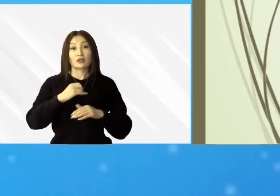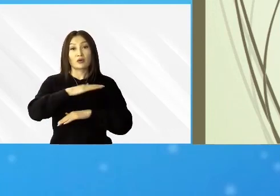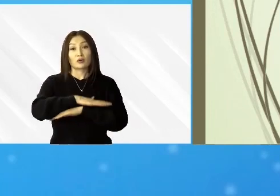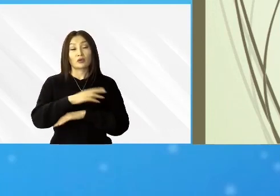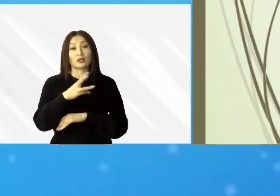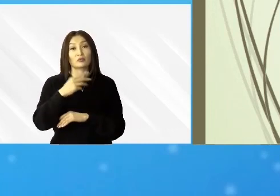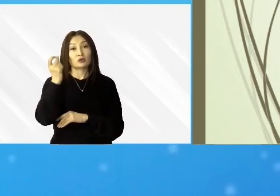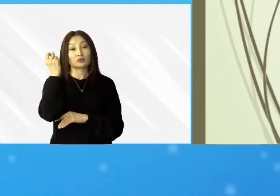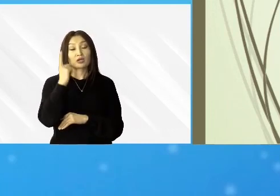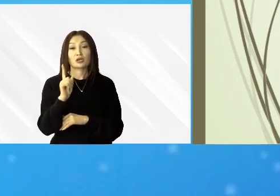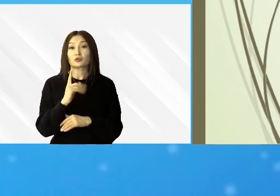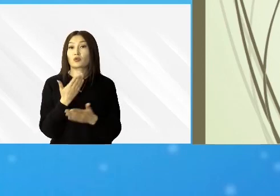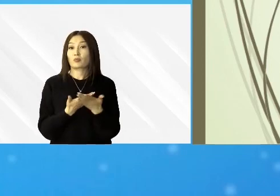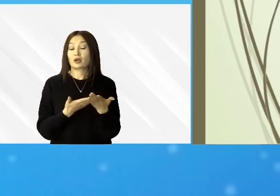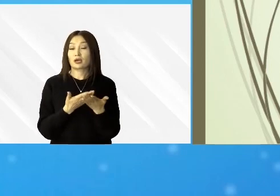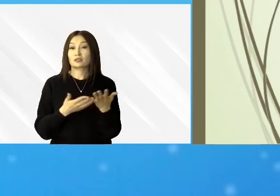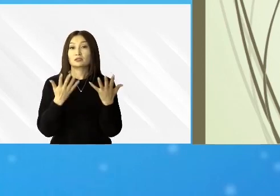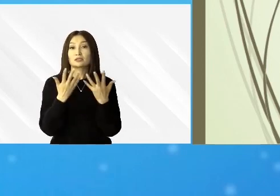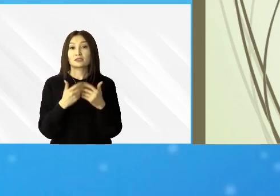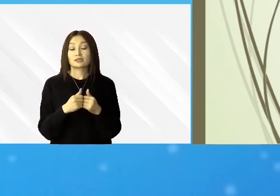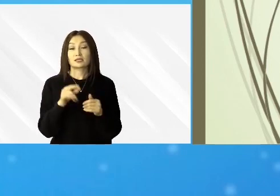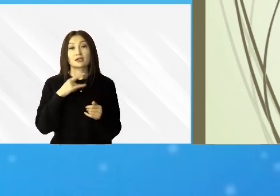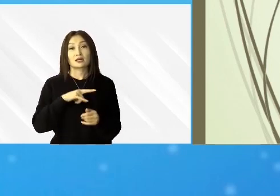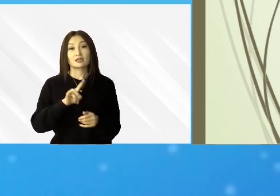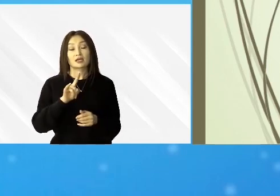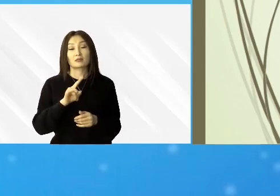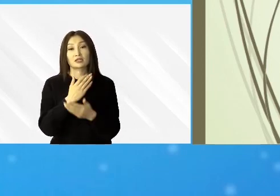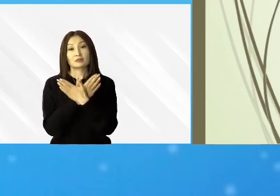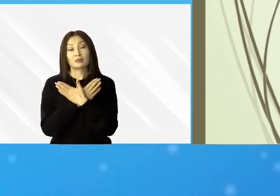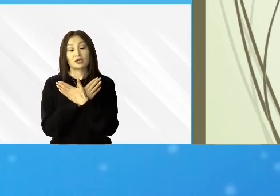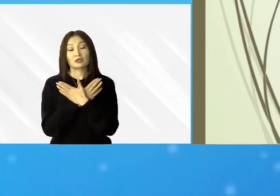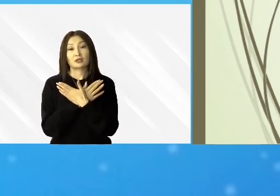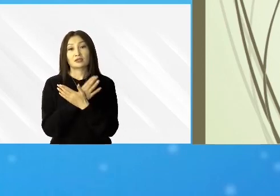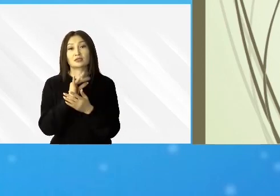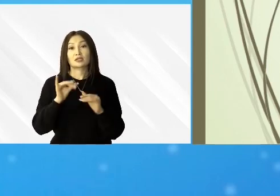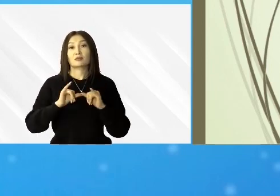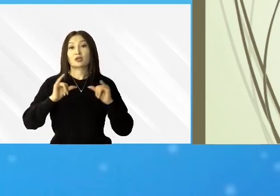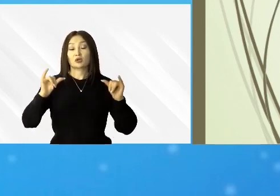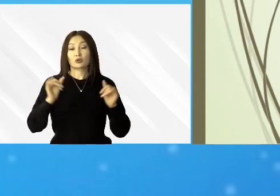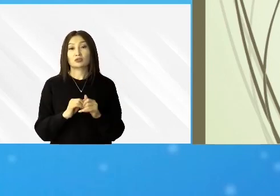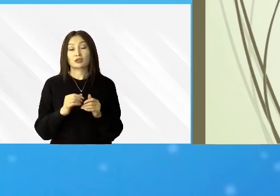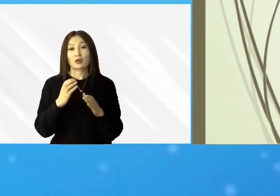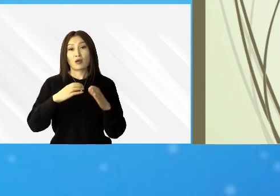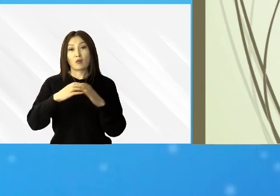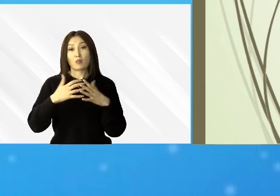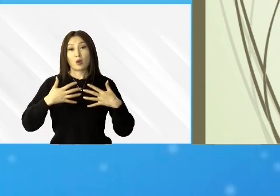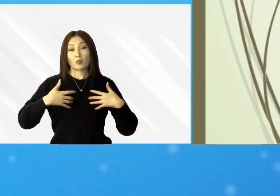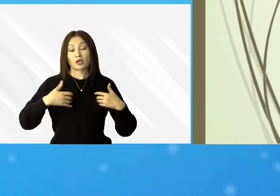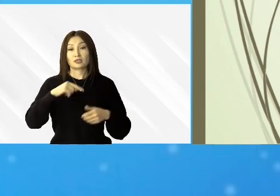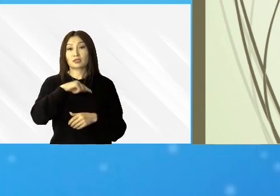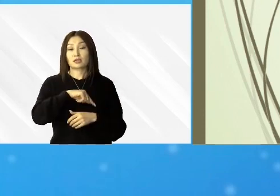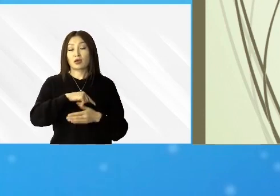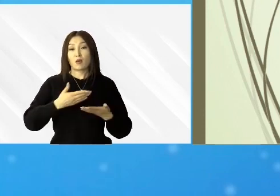мы узнали, что показывает численность, рождаемость, смертность и прирост популяции,